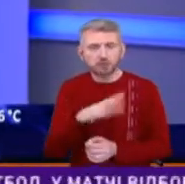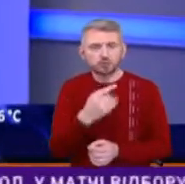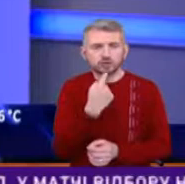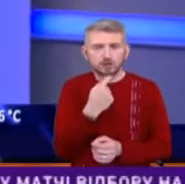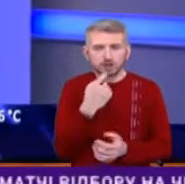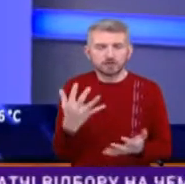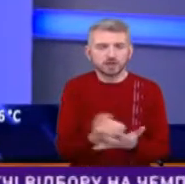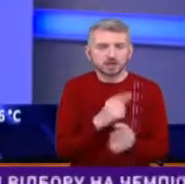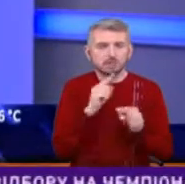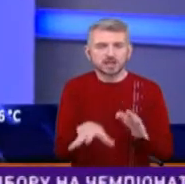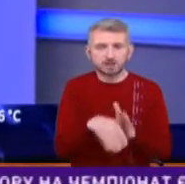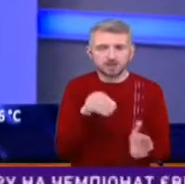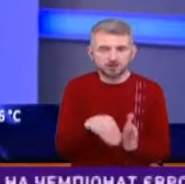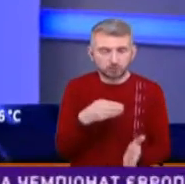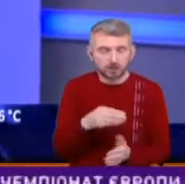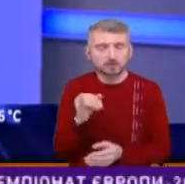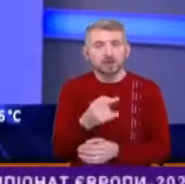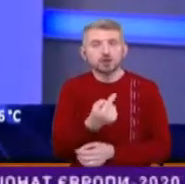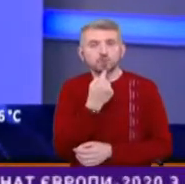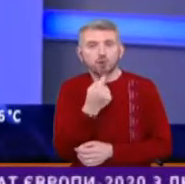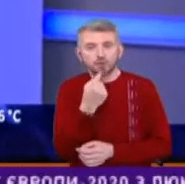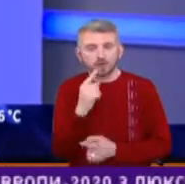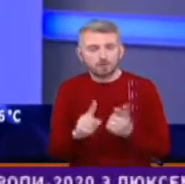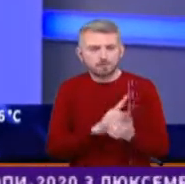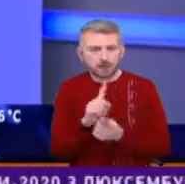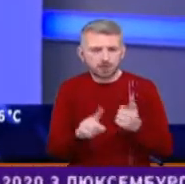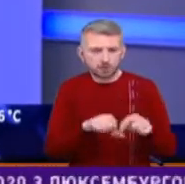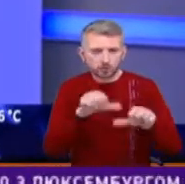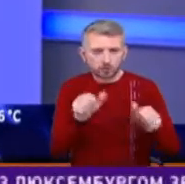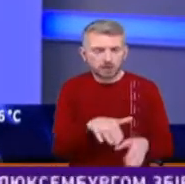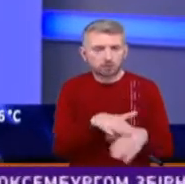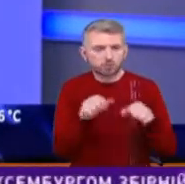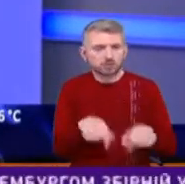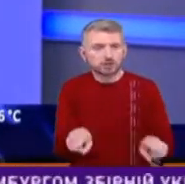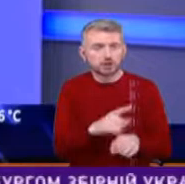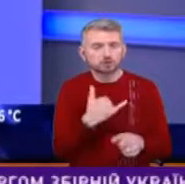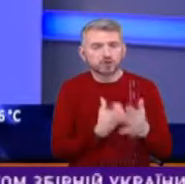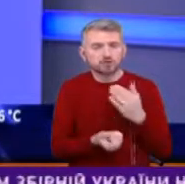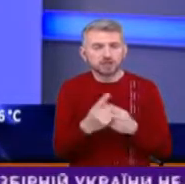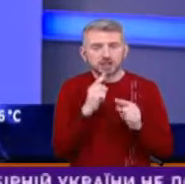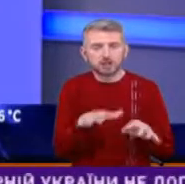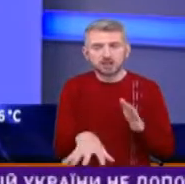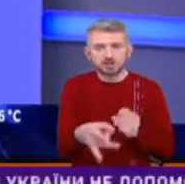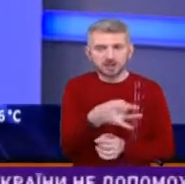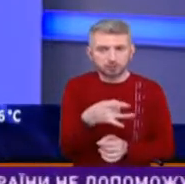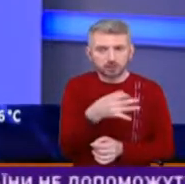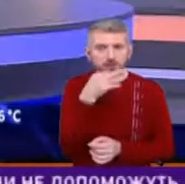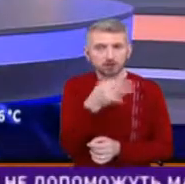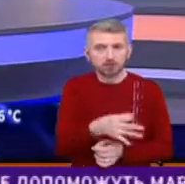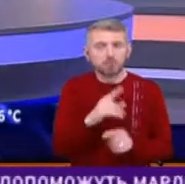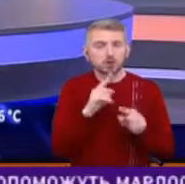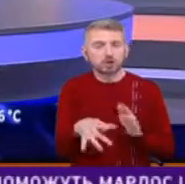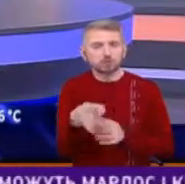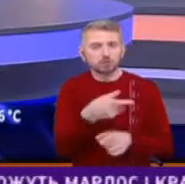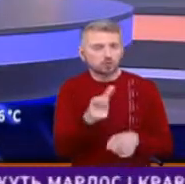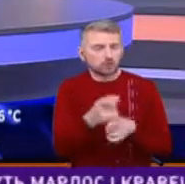намагатися виграти парламентські. І спробувати переформатувати повноваження так, щоб у нас виникла парламентська республіка. Скажу про парламентську республіку дуже